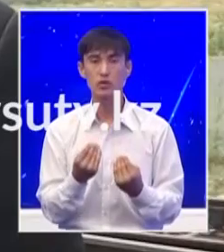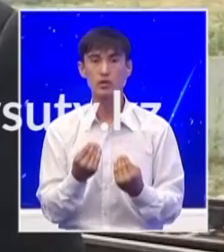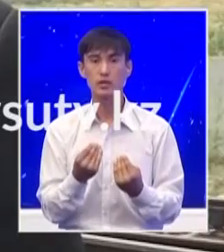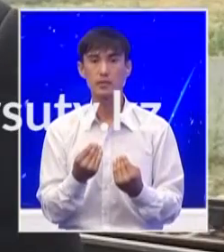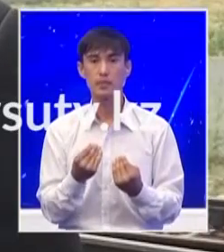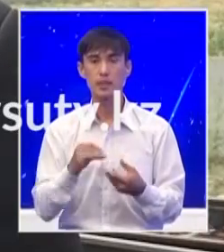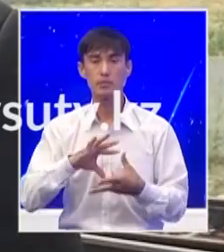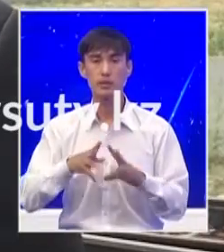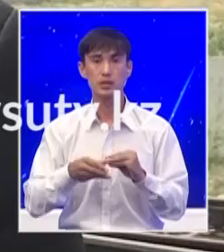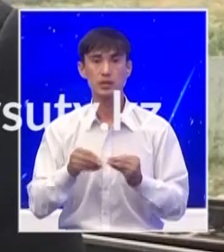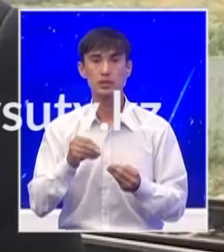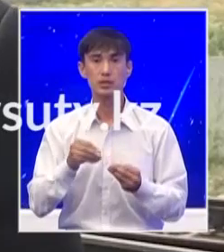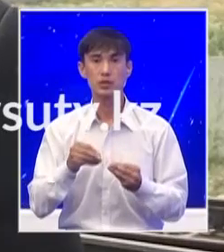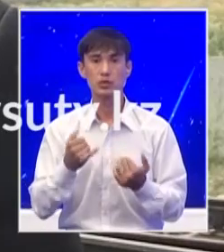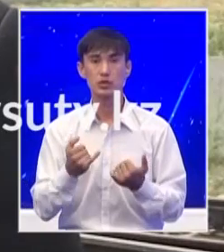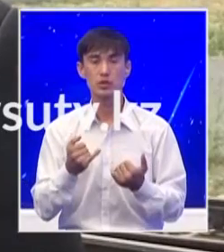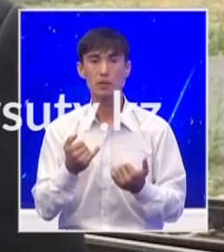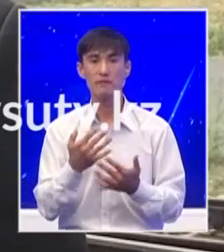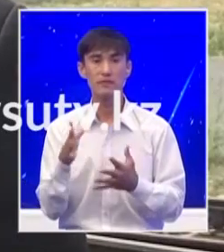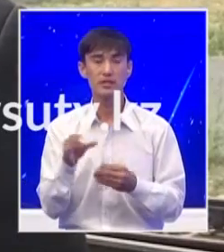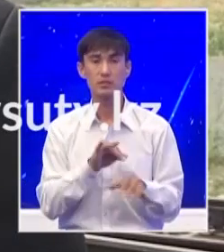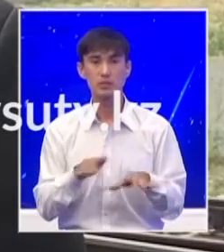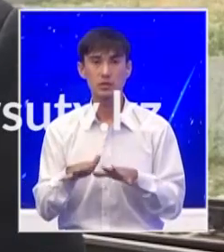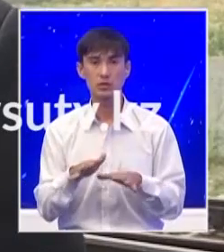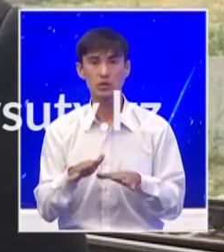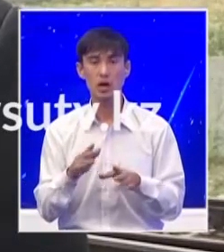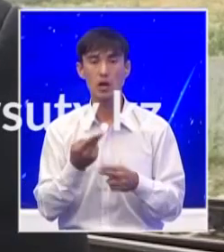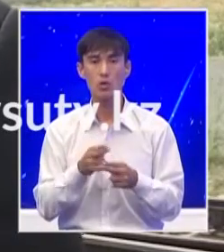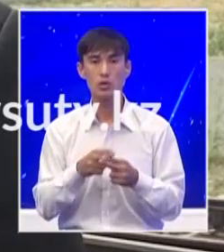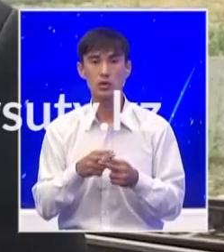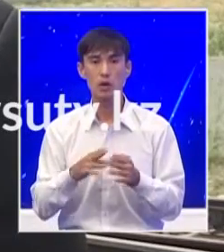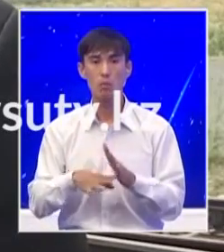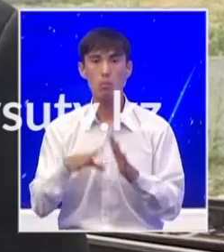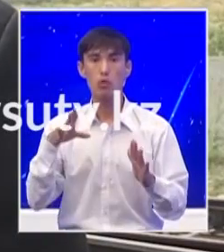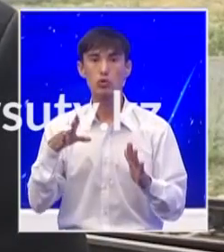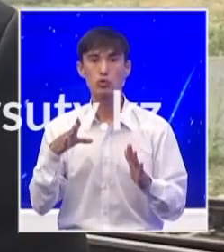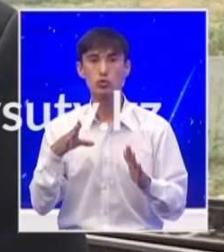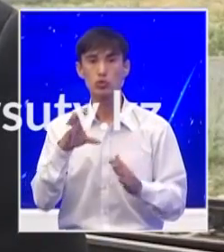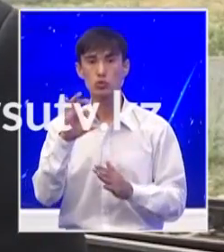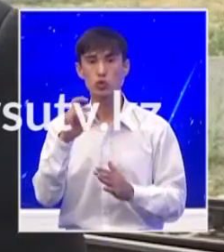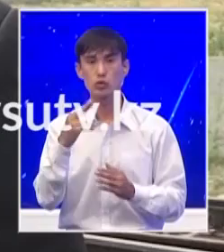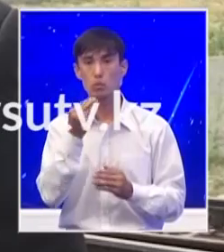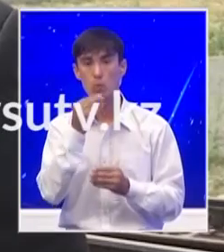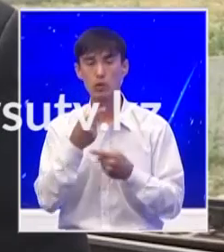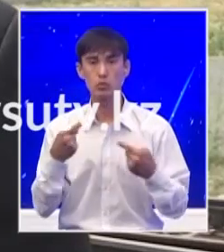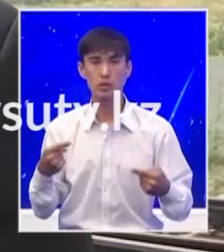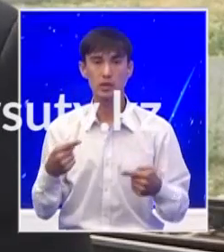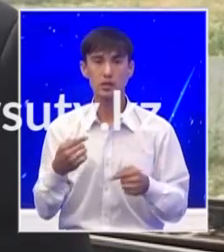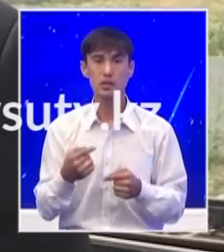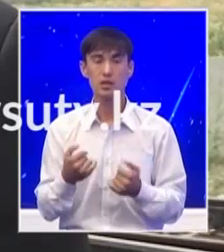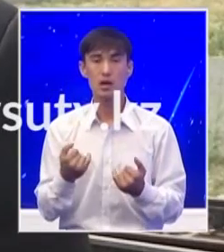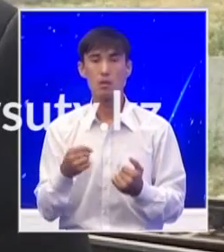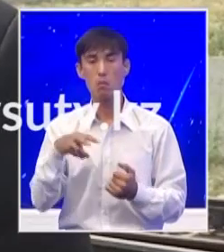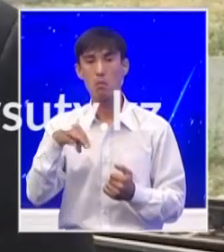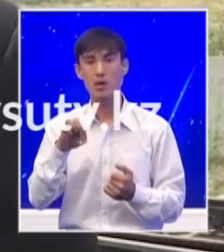таки заключили уже по тем видам позиции, которые занимают самую наибольшую долю социально значимых продуктов питания. Это как раз таки